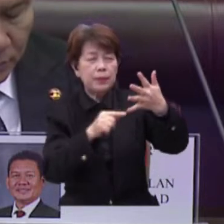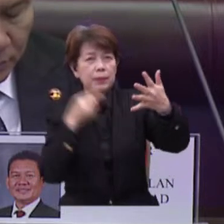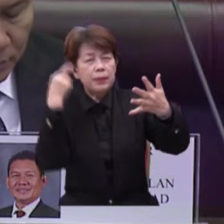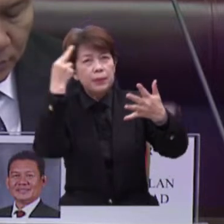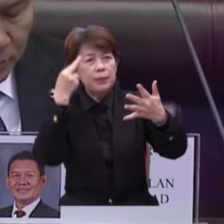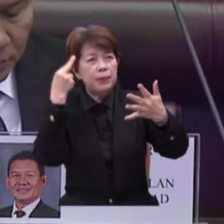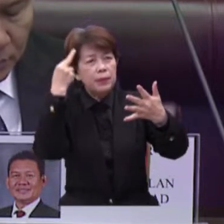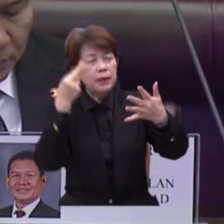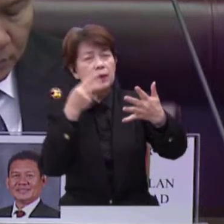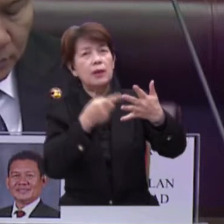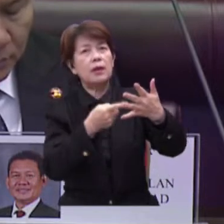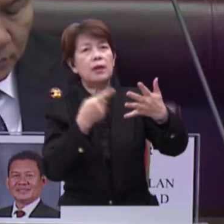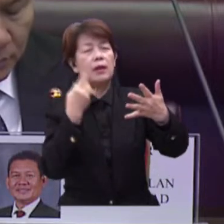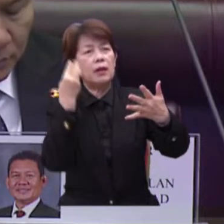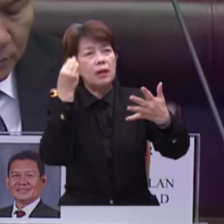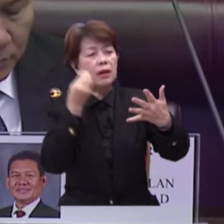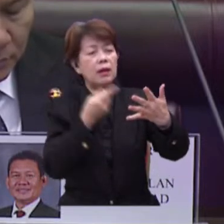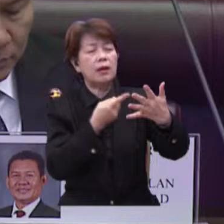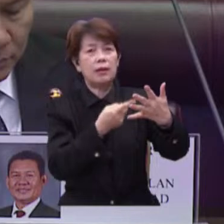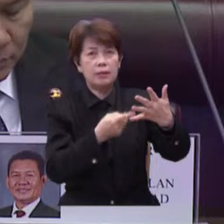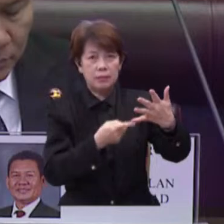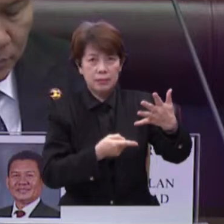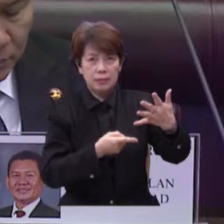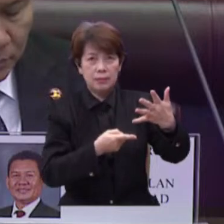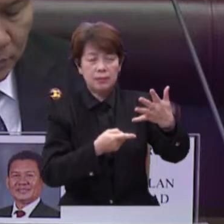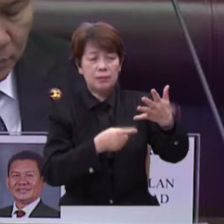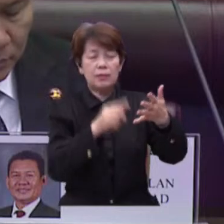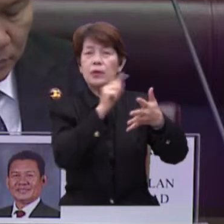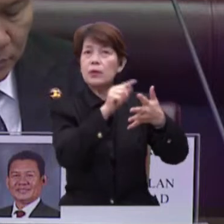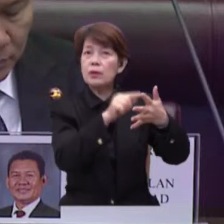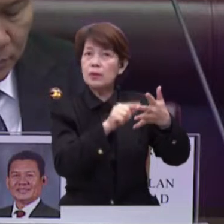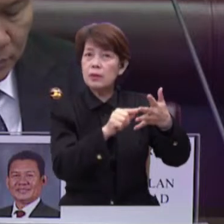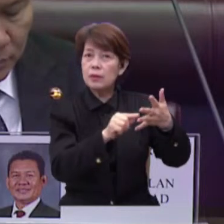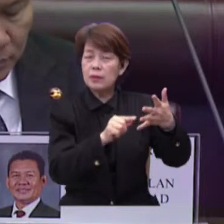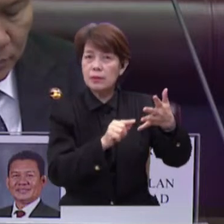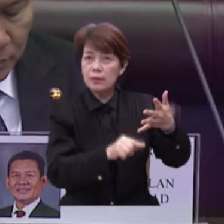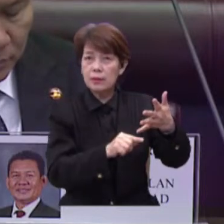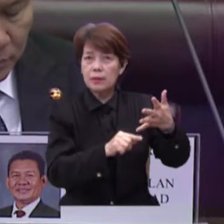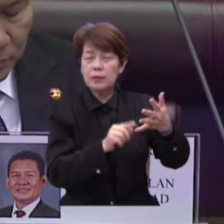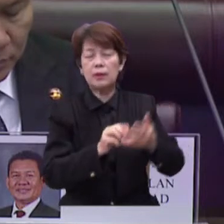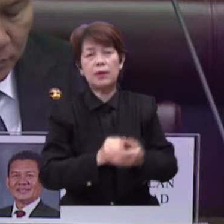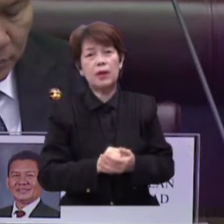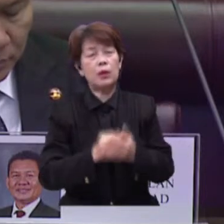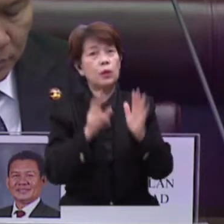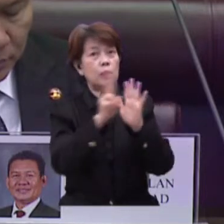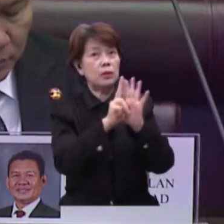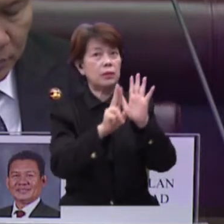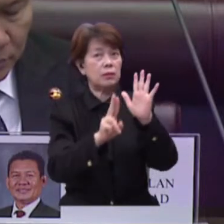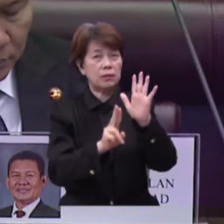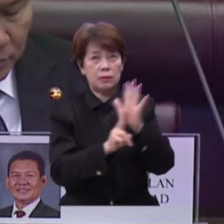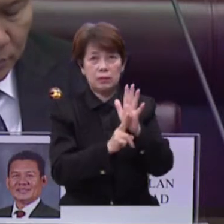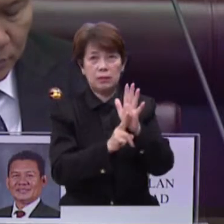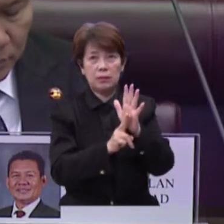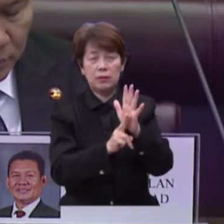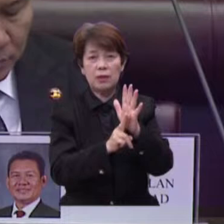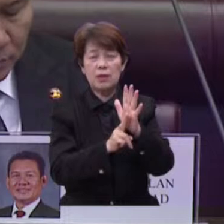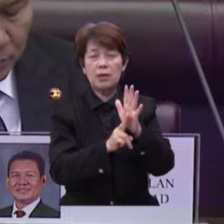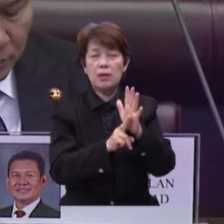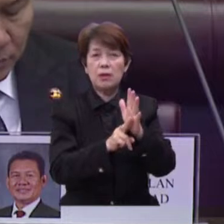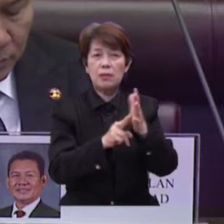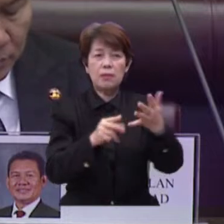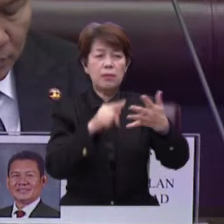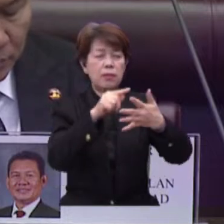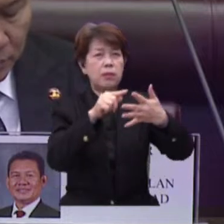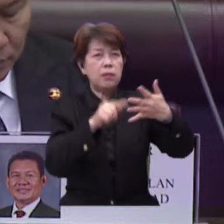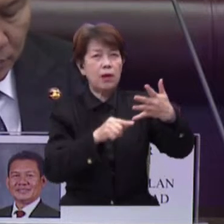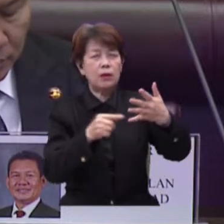ditangani yang diuraikan oleh yang berhomat imbalan menteri undang-undang sebentar tadi majoriti daripada